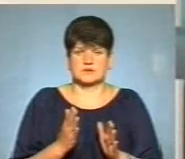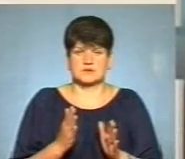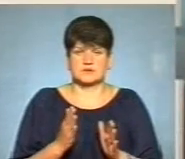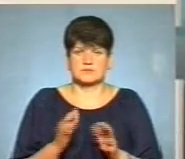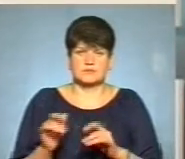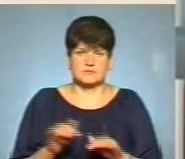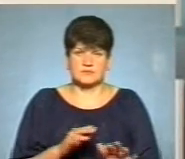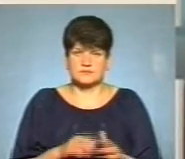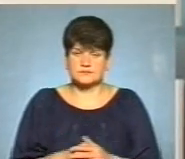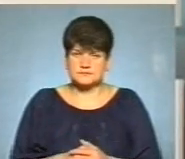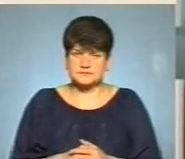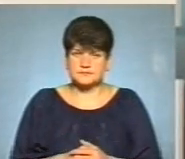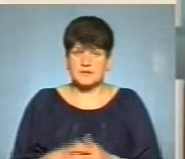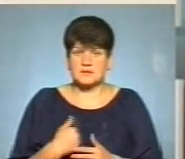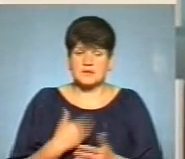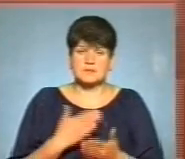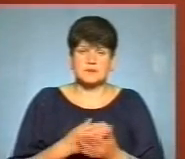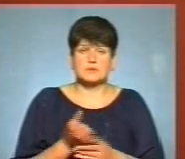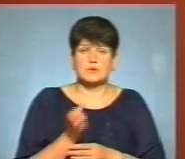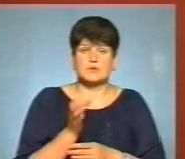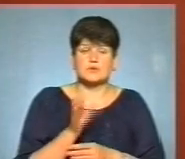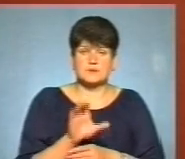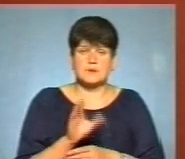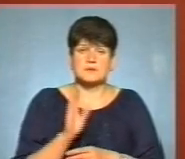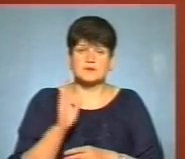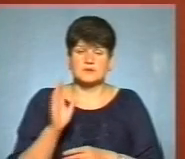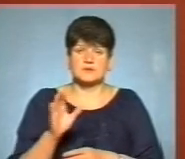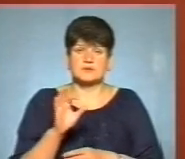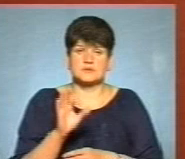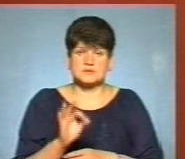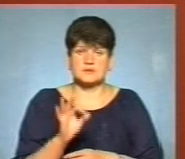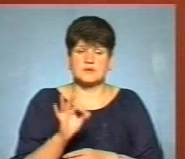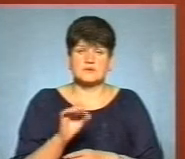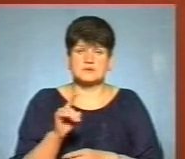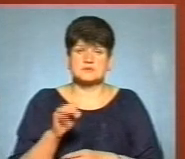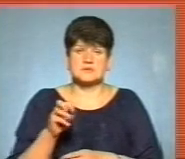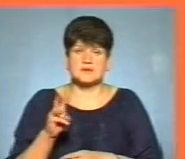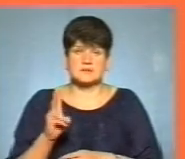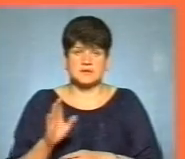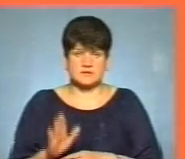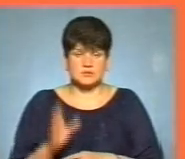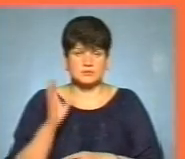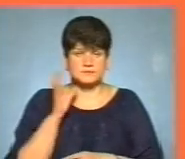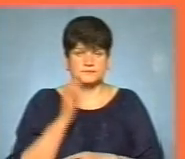природно-антропогеновим процесом. І ми маємо коментар метеоролога Оксани Озимків. Давайте послухаємо ще її думку.